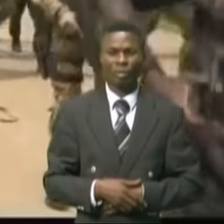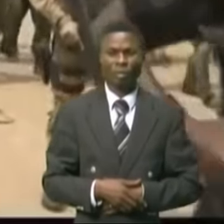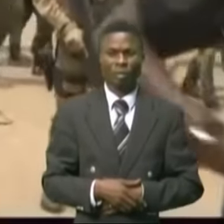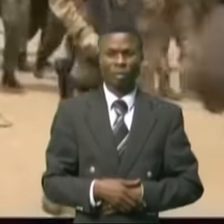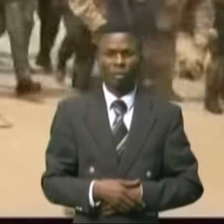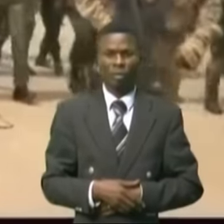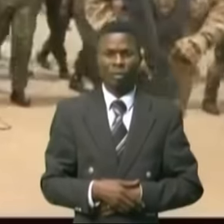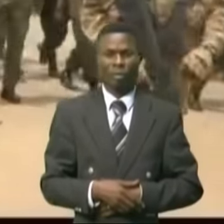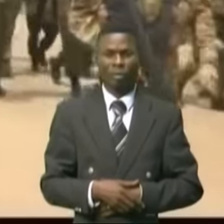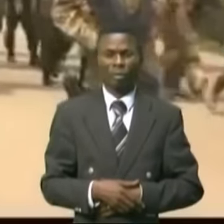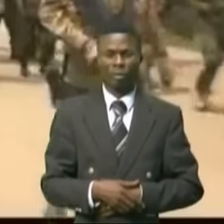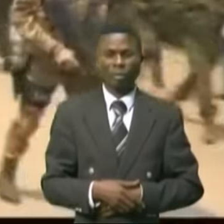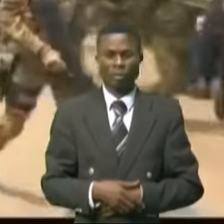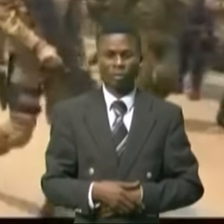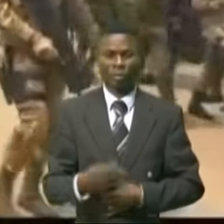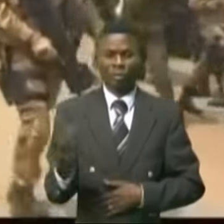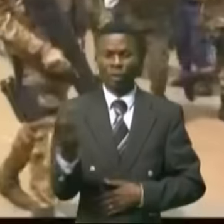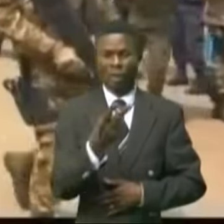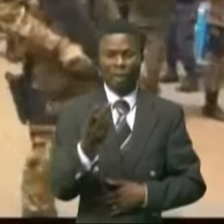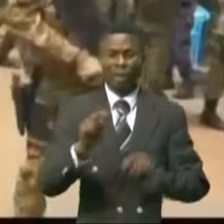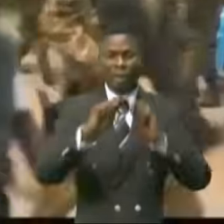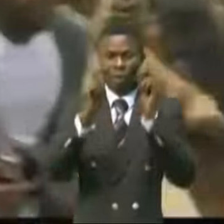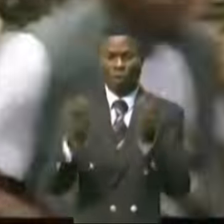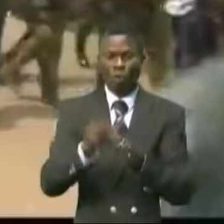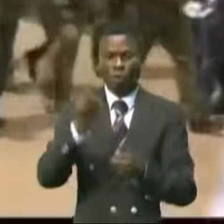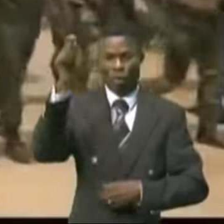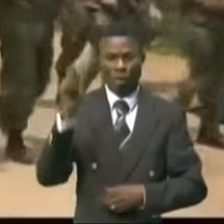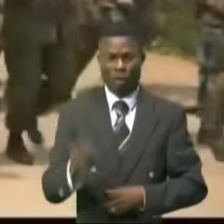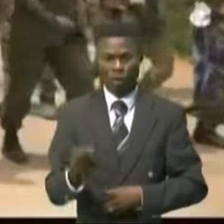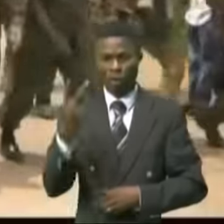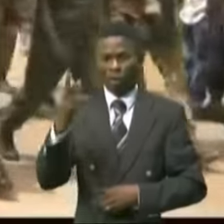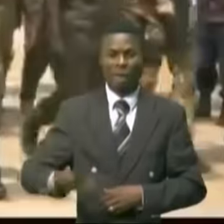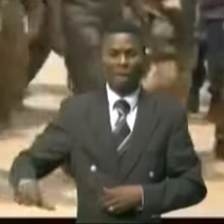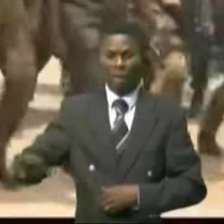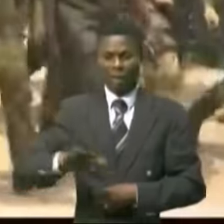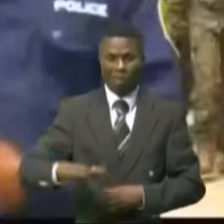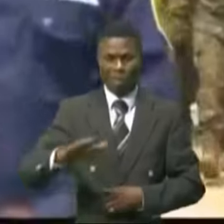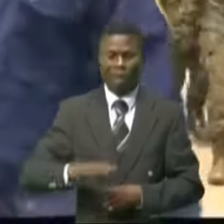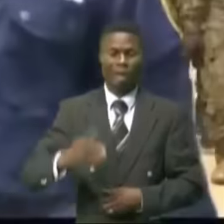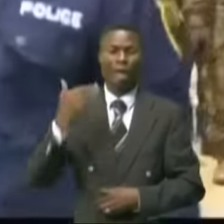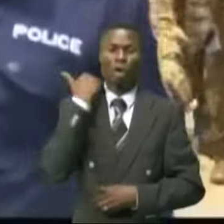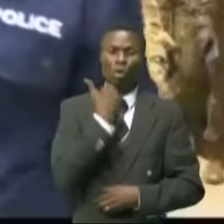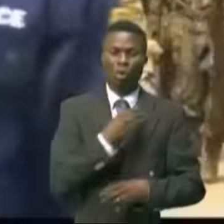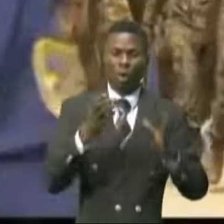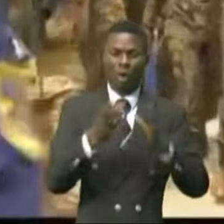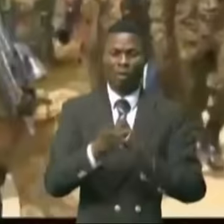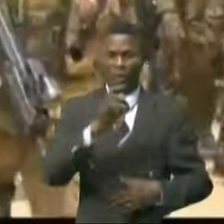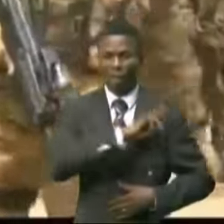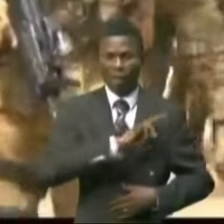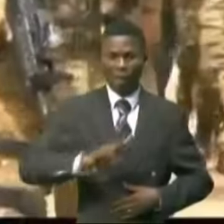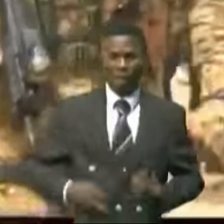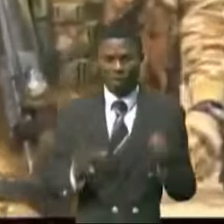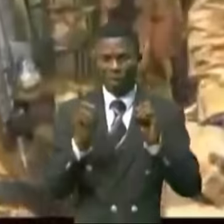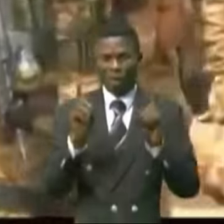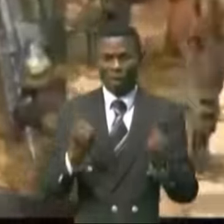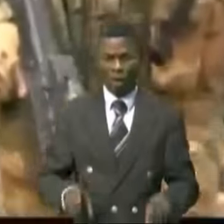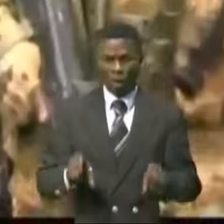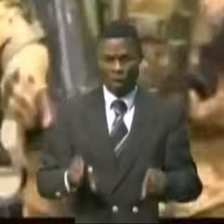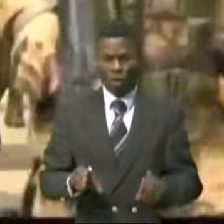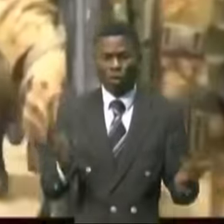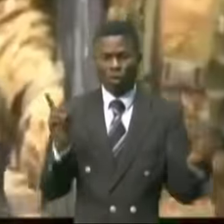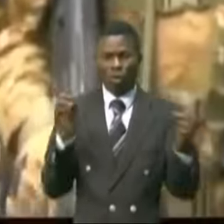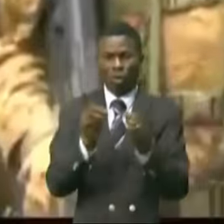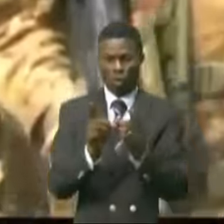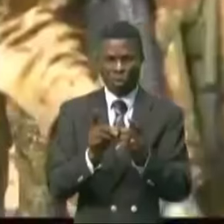d'état-major général de FARDC et le chef de force de défense du peuple ougandais, UPDF, se sont rencontrés ce lundi 6